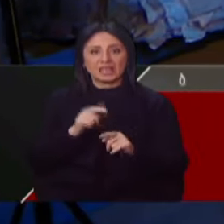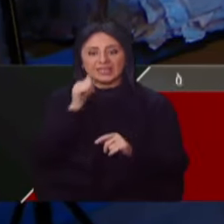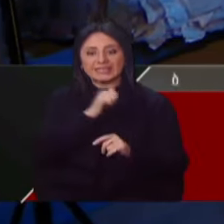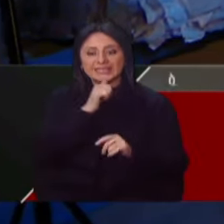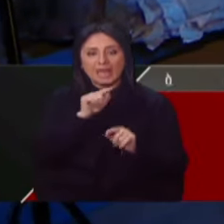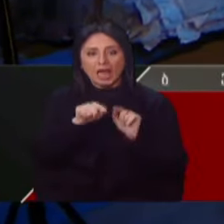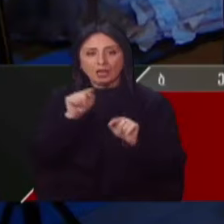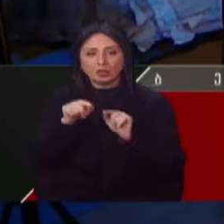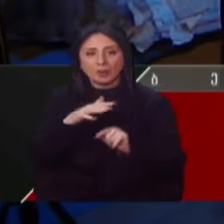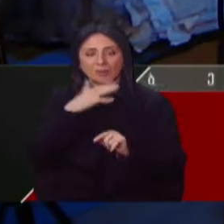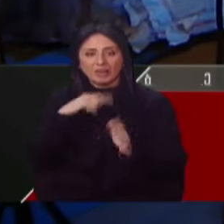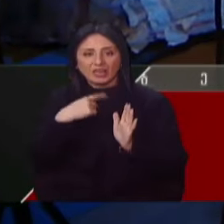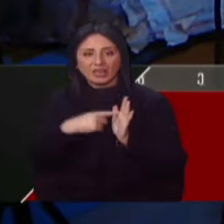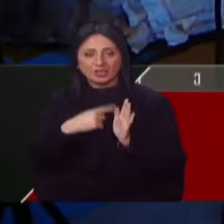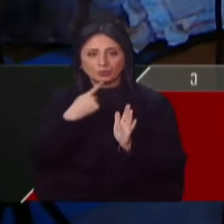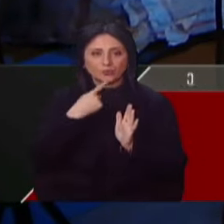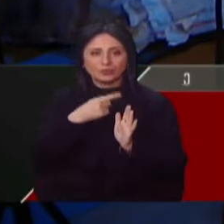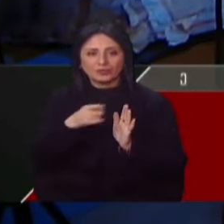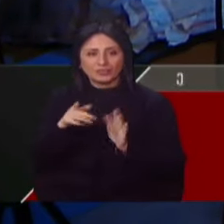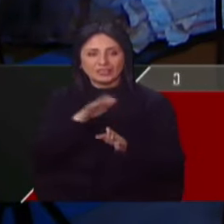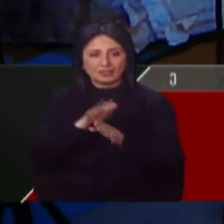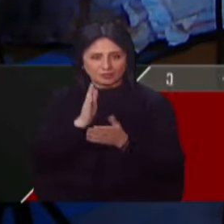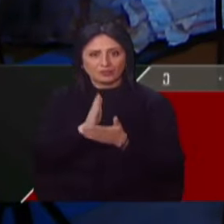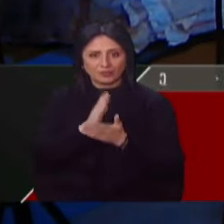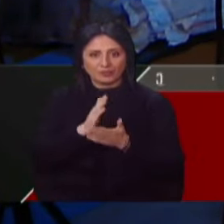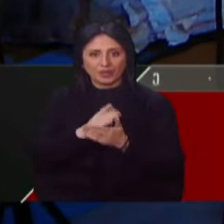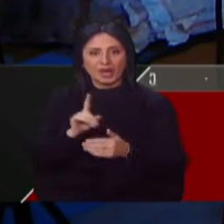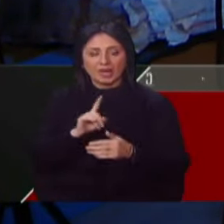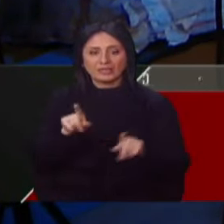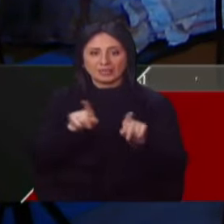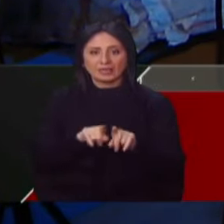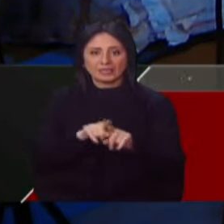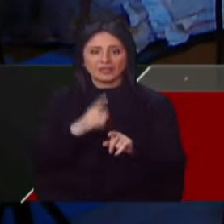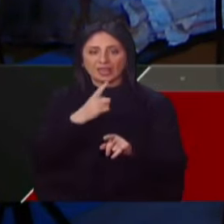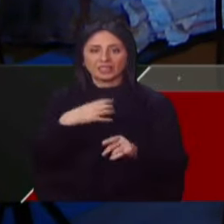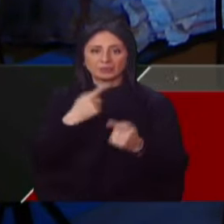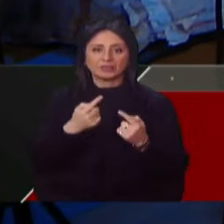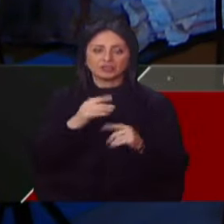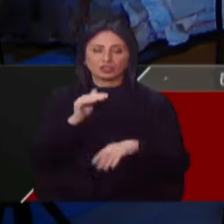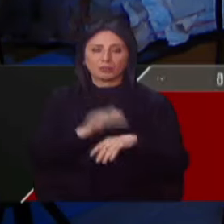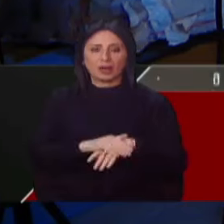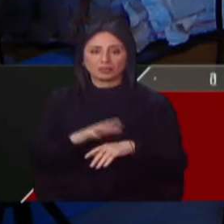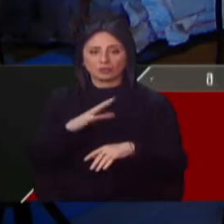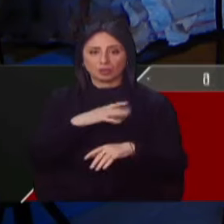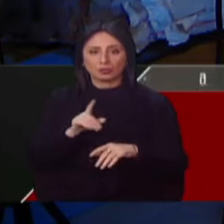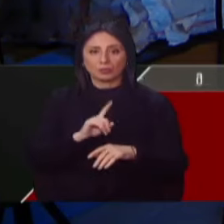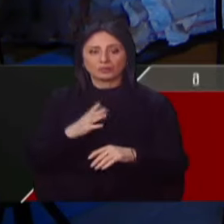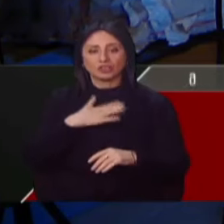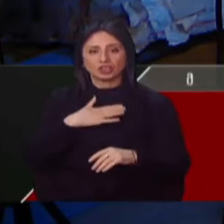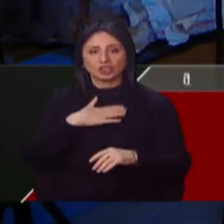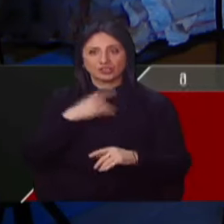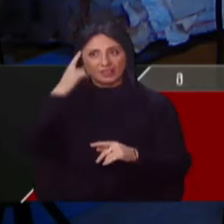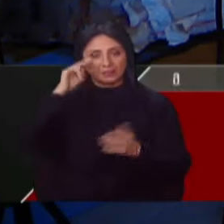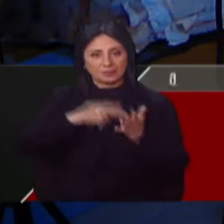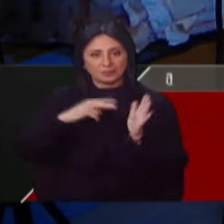domnul ebit, salem pe vreți cu ის niște bit sausia, rat aseve, teti niște ori ni pact origa, ce niște